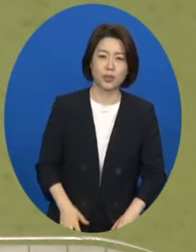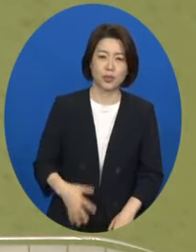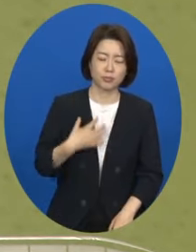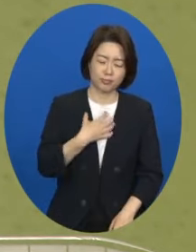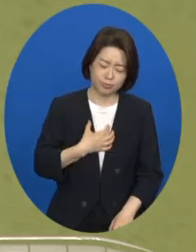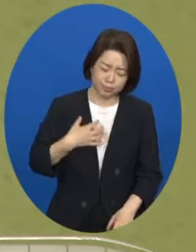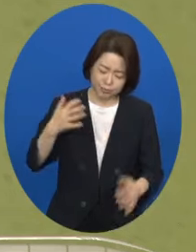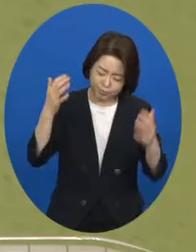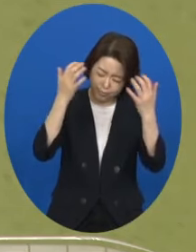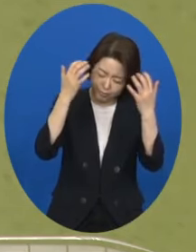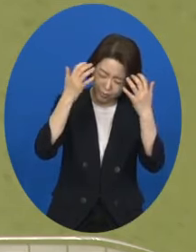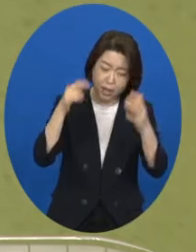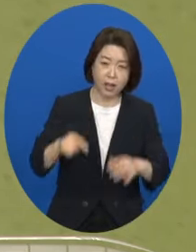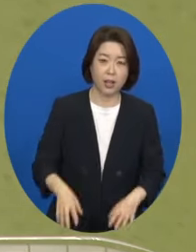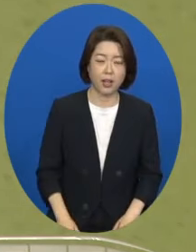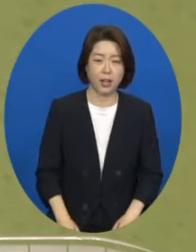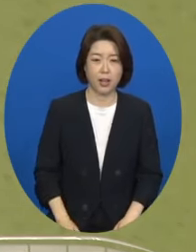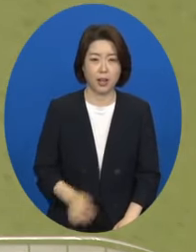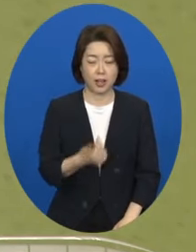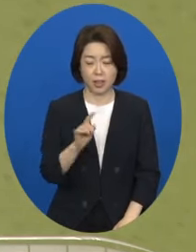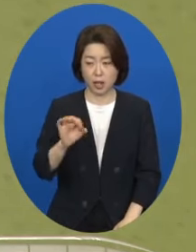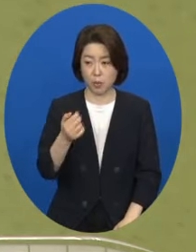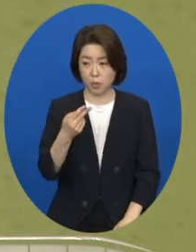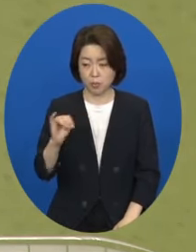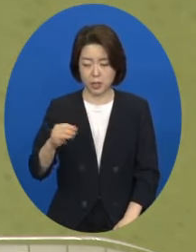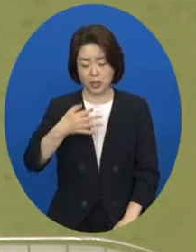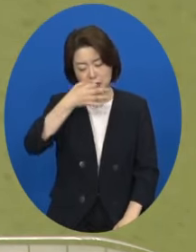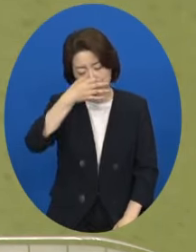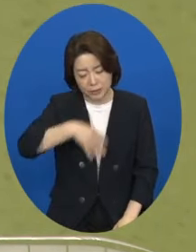하시죠. 나오미가 이렇게 힘들어하는 거예요.